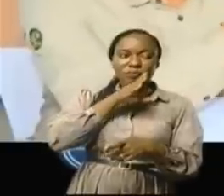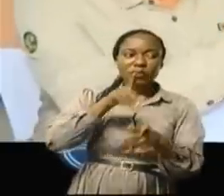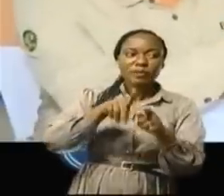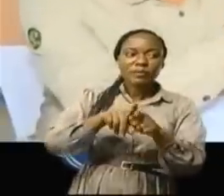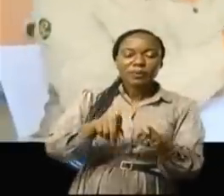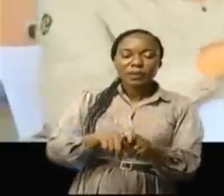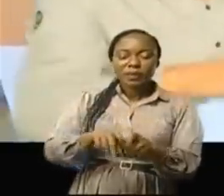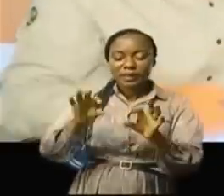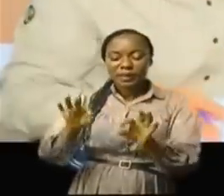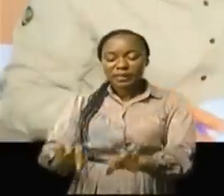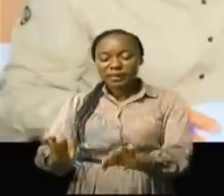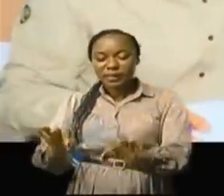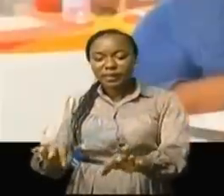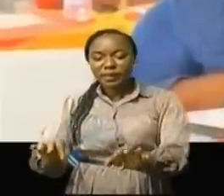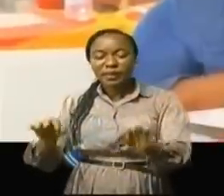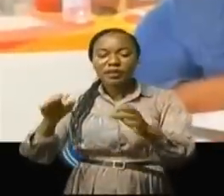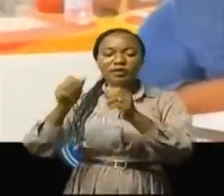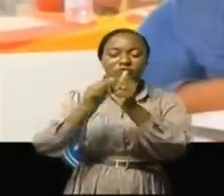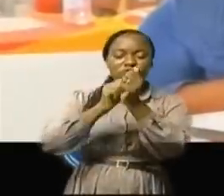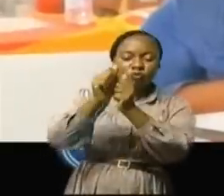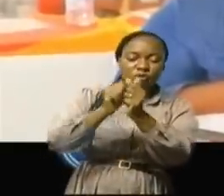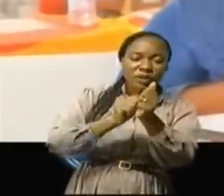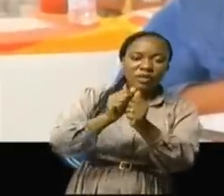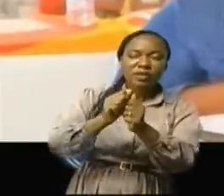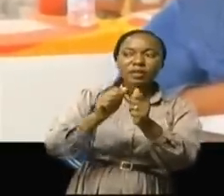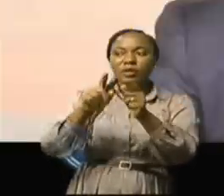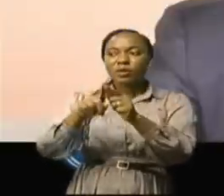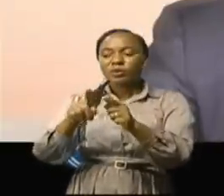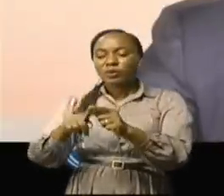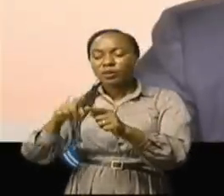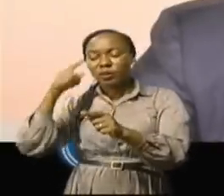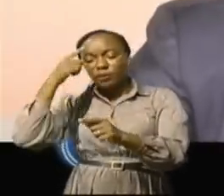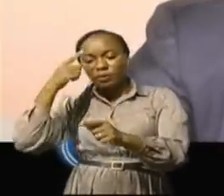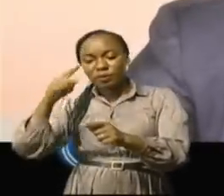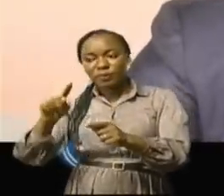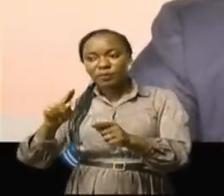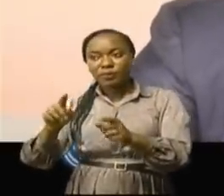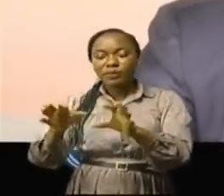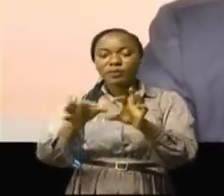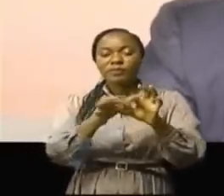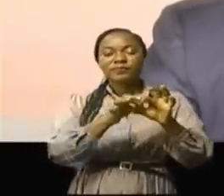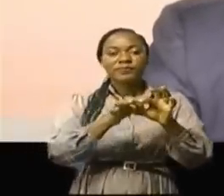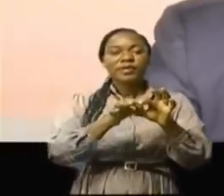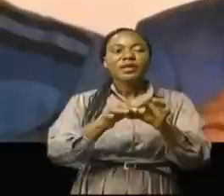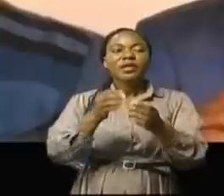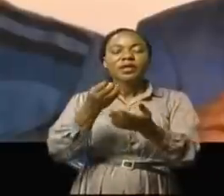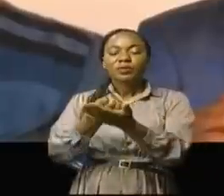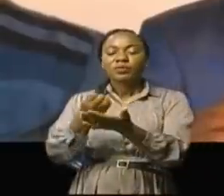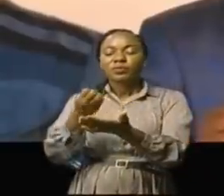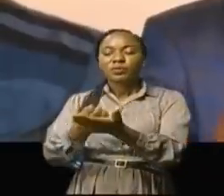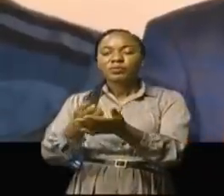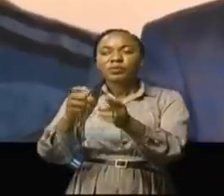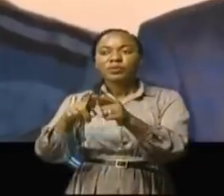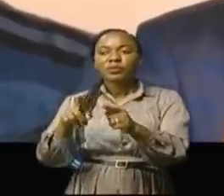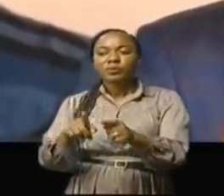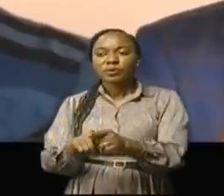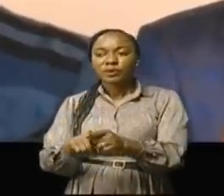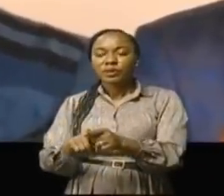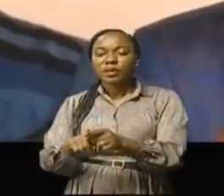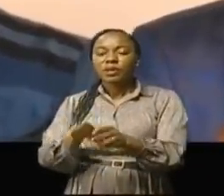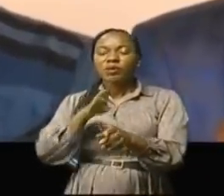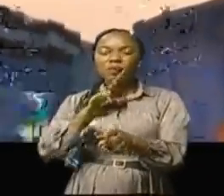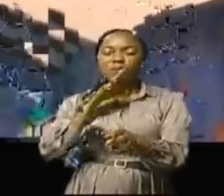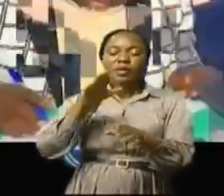des terres, des savanes et des forêts dégradées afin de consolider les économies locales. Aussi, maintenir